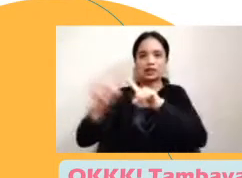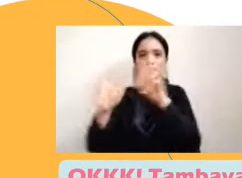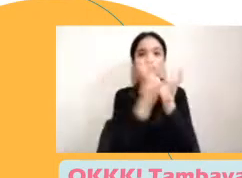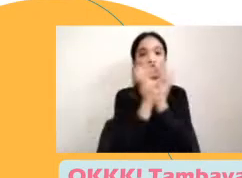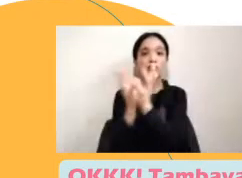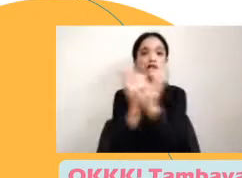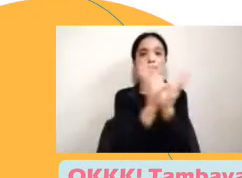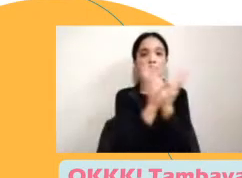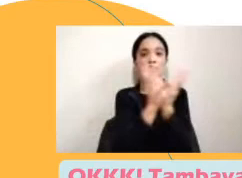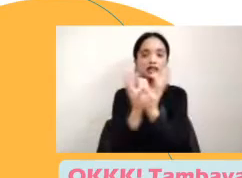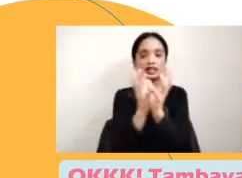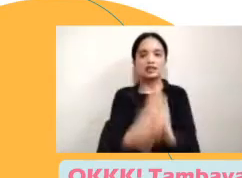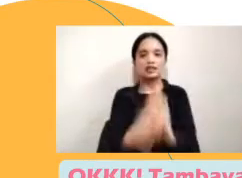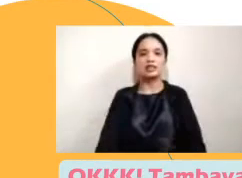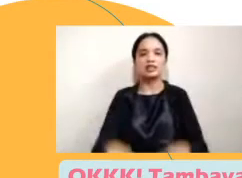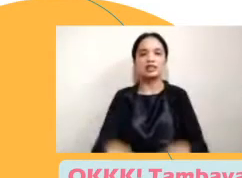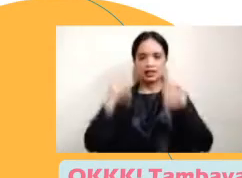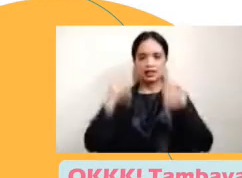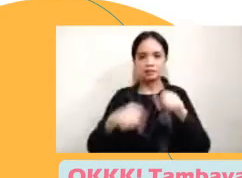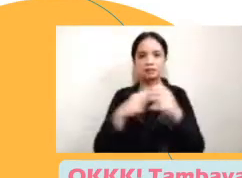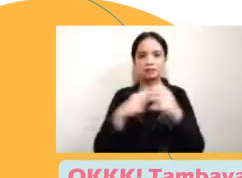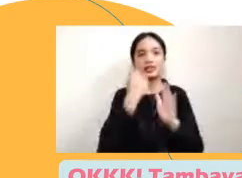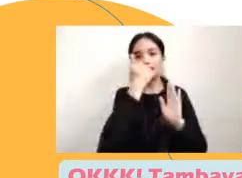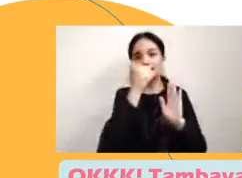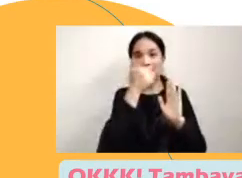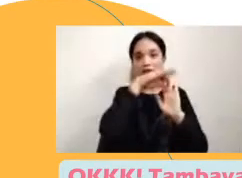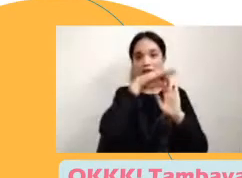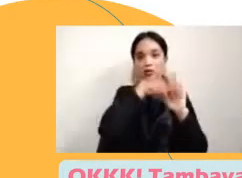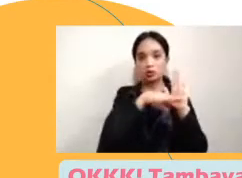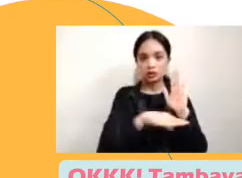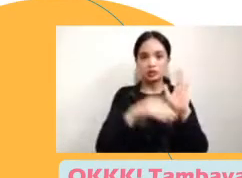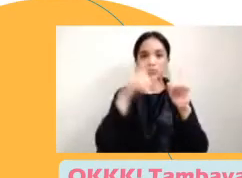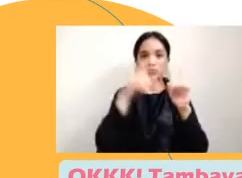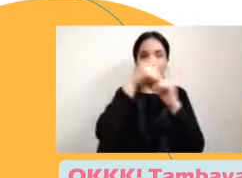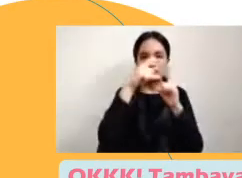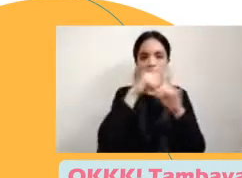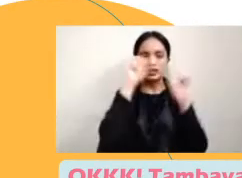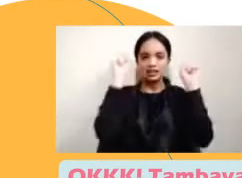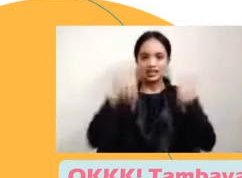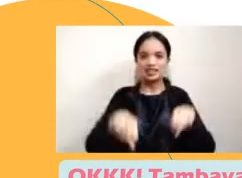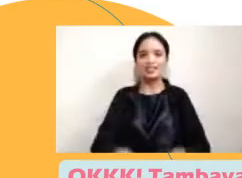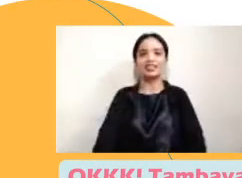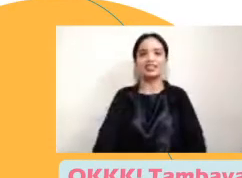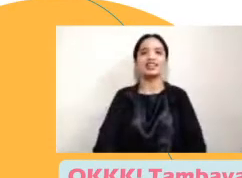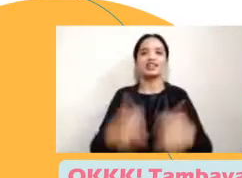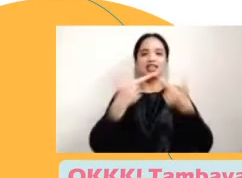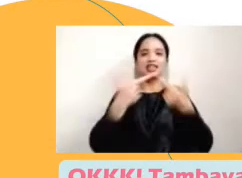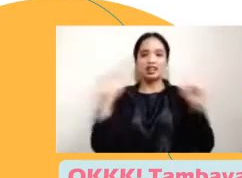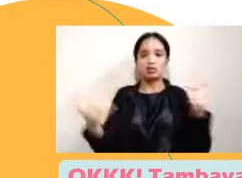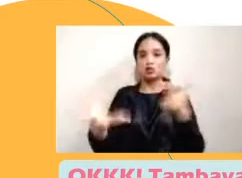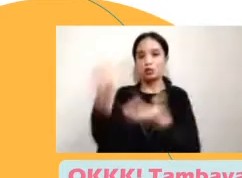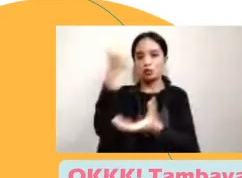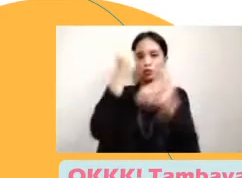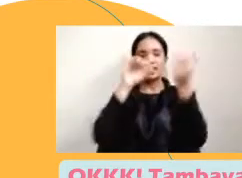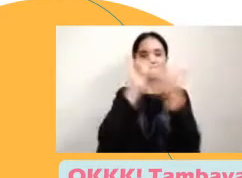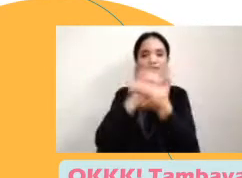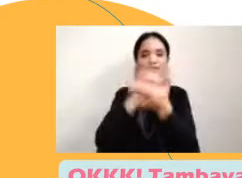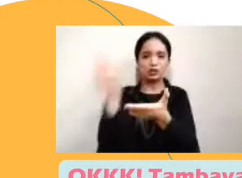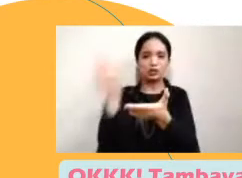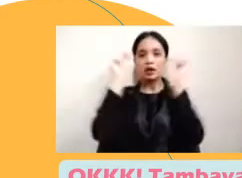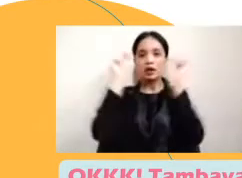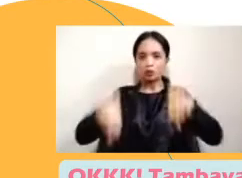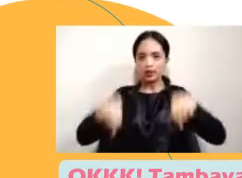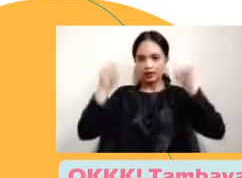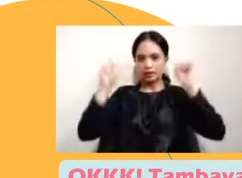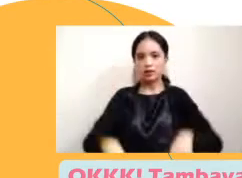ka ng isa dyan sa 10 words natin sa language ninyo. Tapos yun ang gamitin mo. Pwedeng-pwede yan.